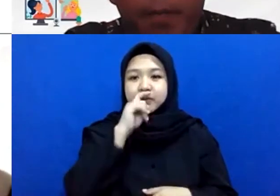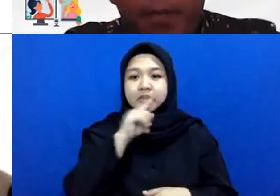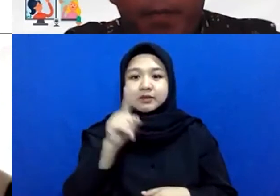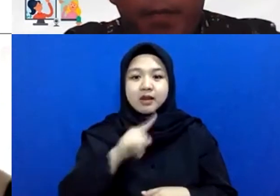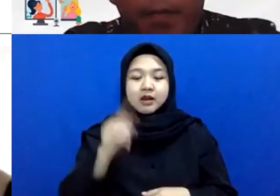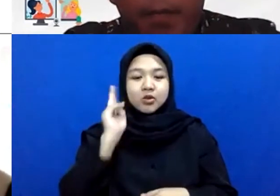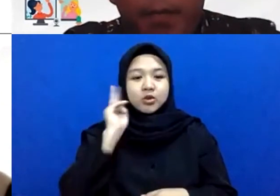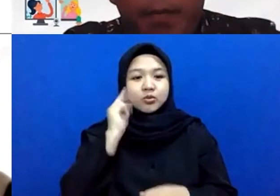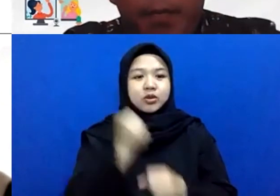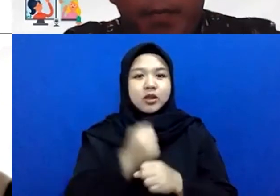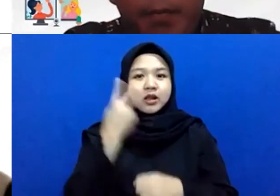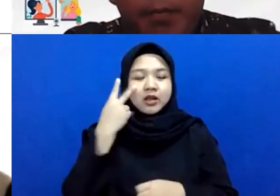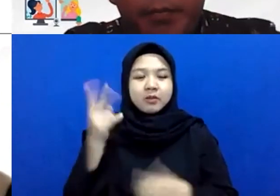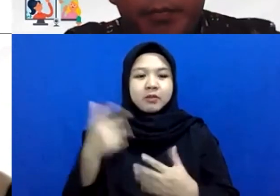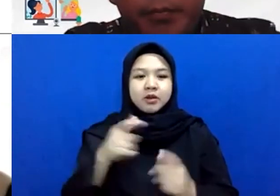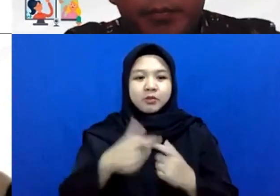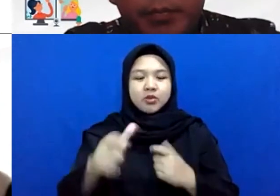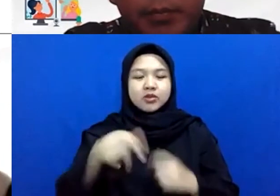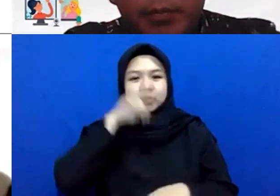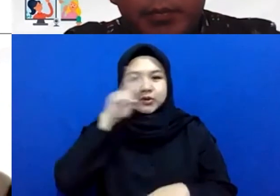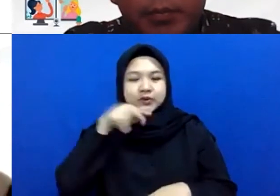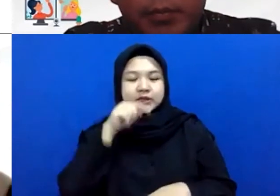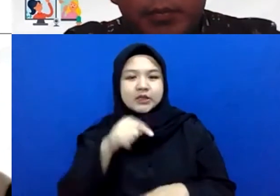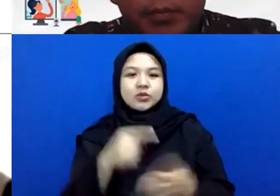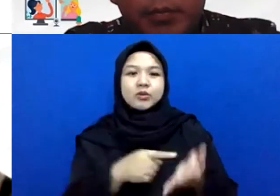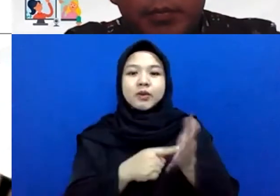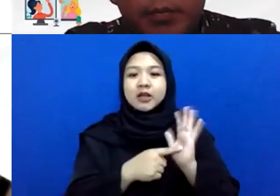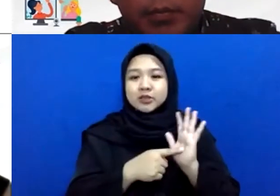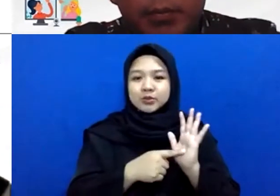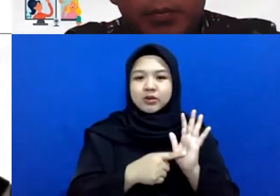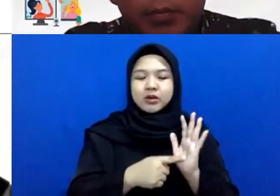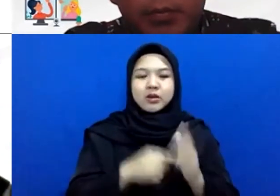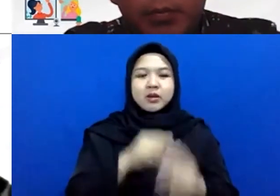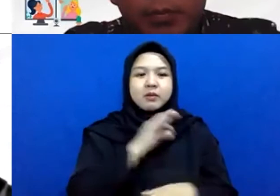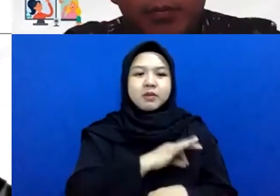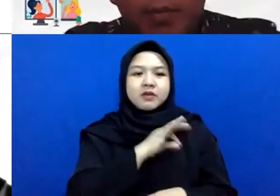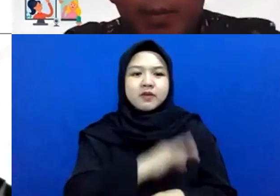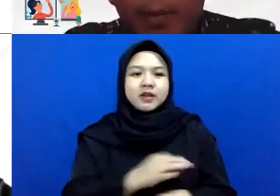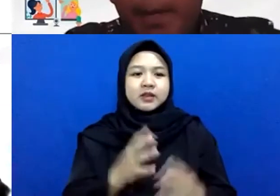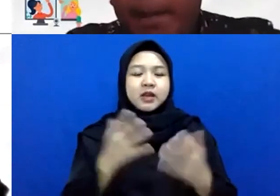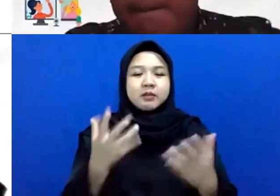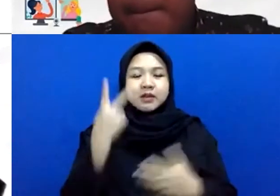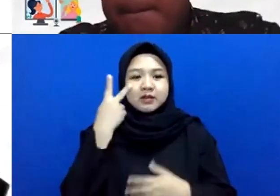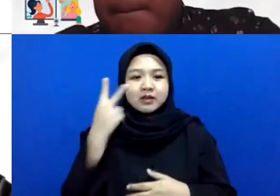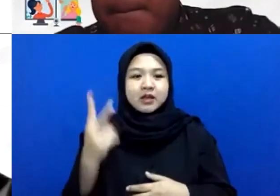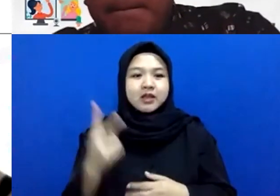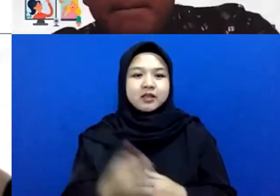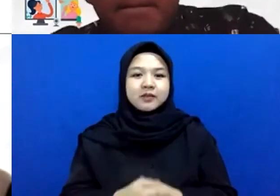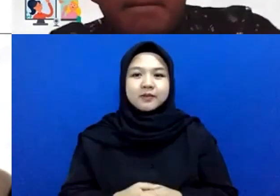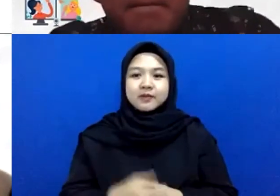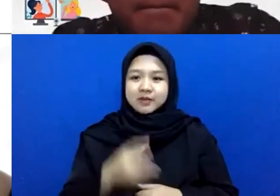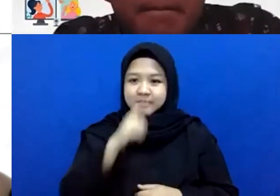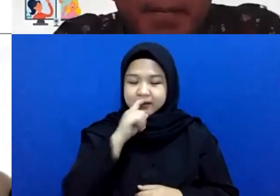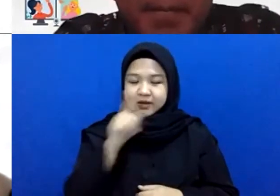lihat dari proses supervisi ini kepada mahasiswa? Apa manfaat signifikan yang terlihat? Boleh dari Pak Zainal